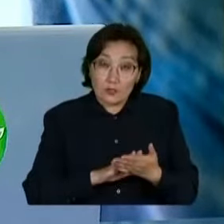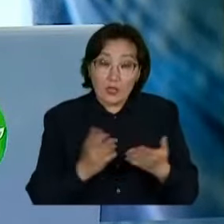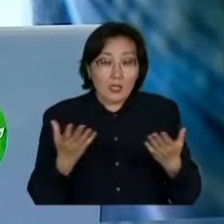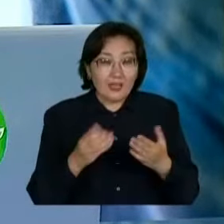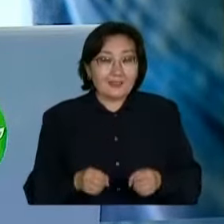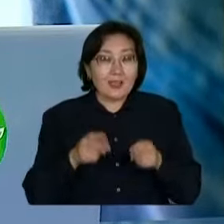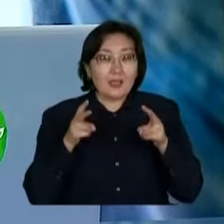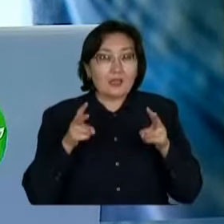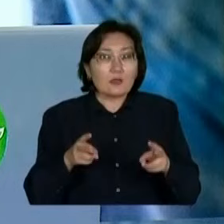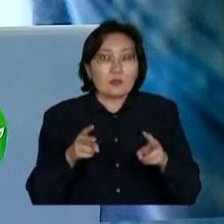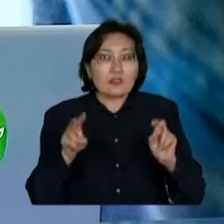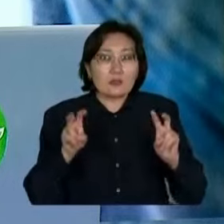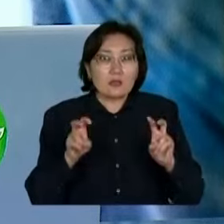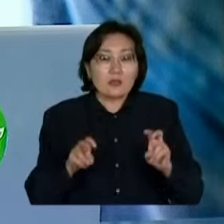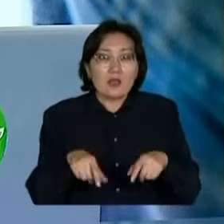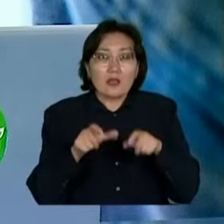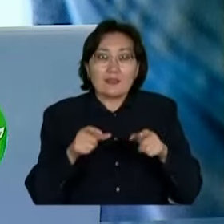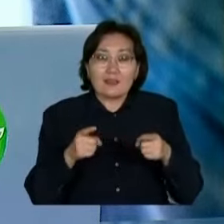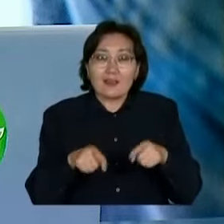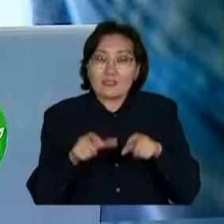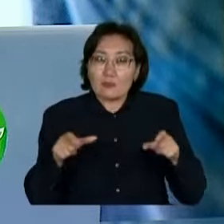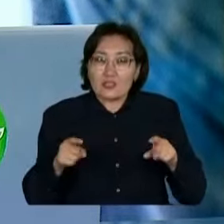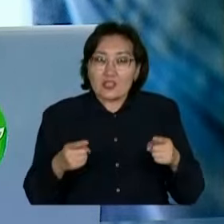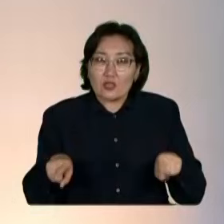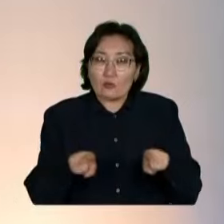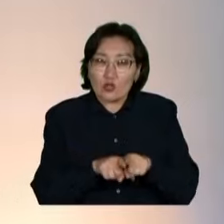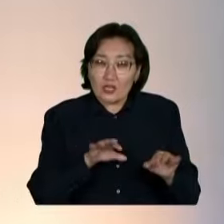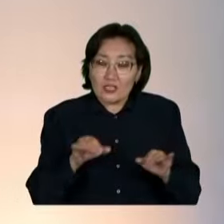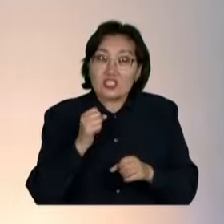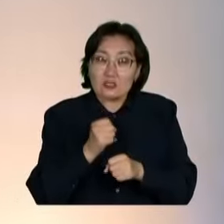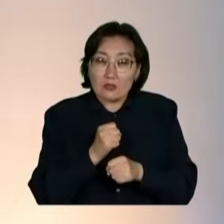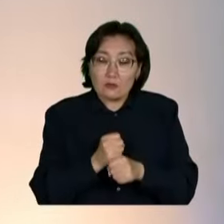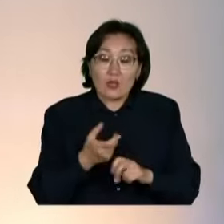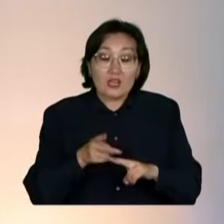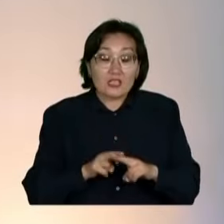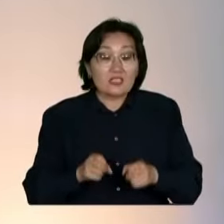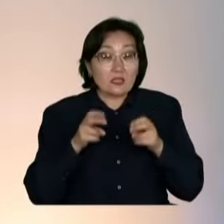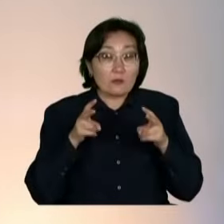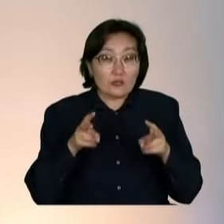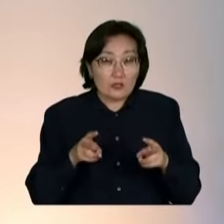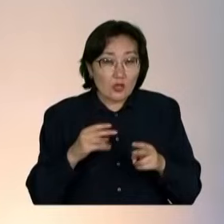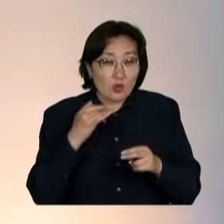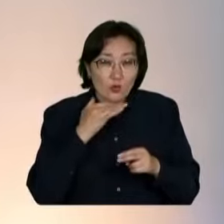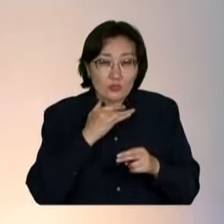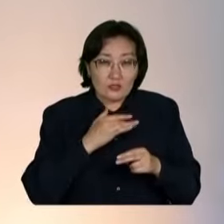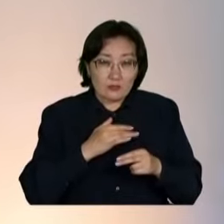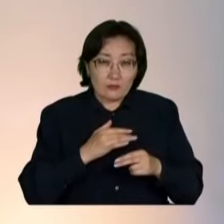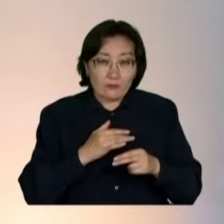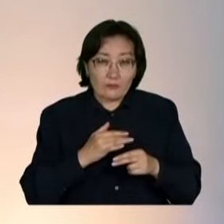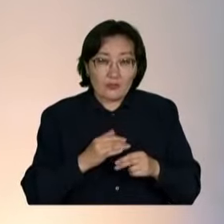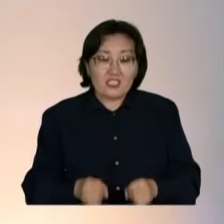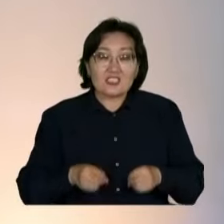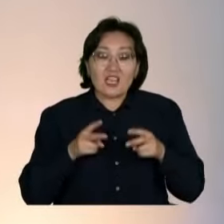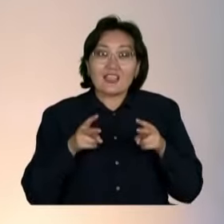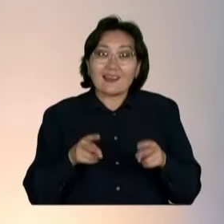қандай қылмыстар және азаматтар неге мұндай әрекетке жиі барады? Аталған қылмыстардың көпшілігі ол